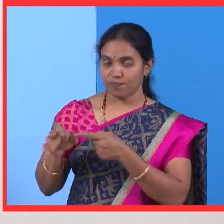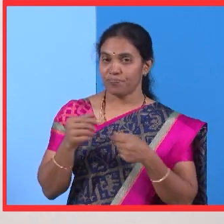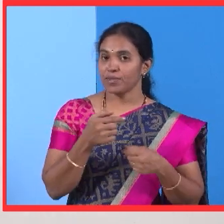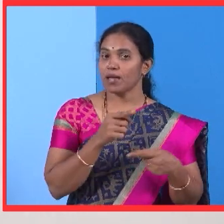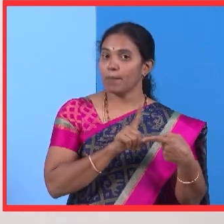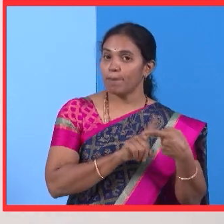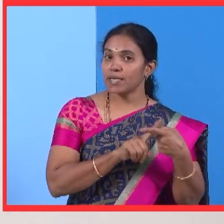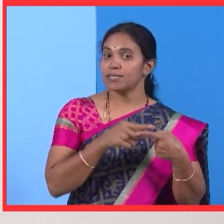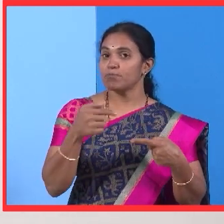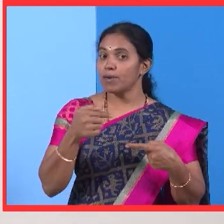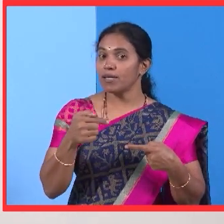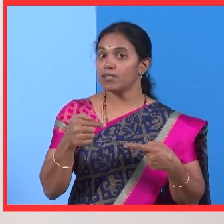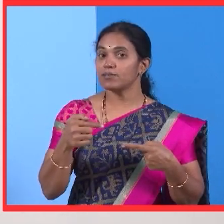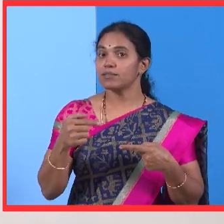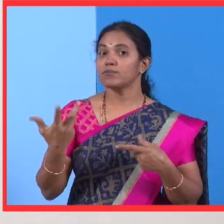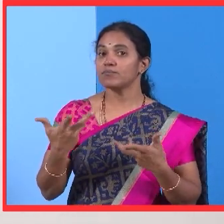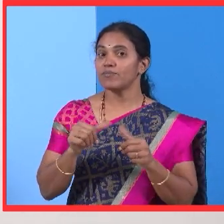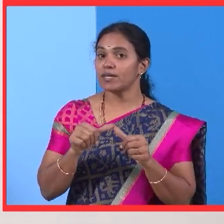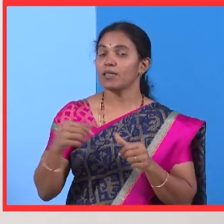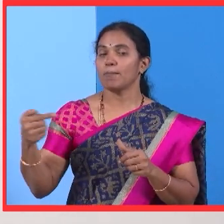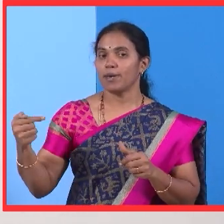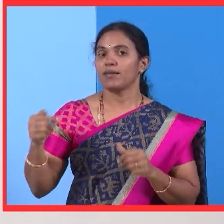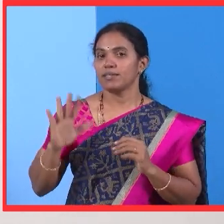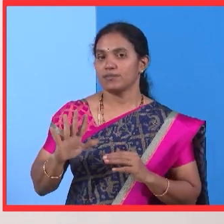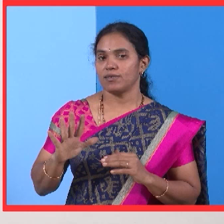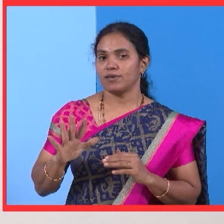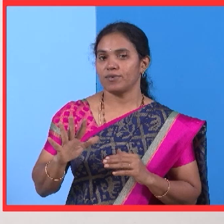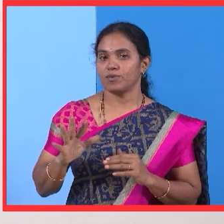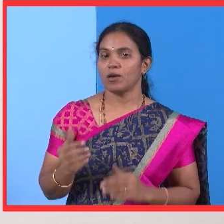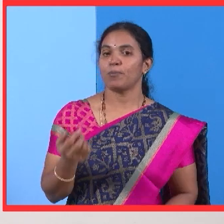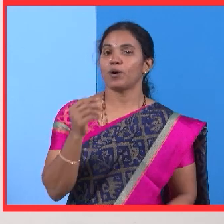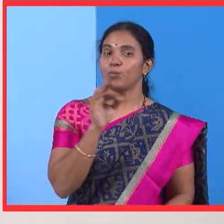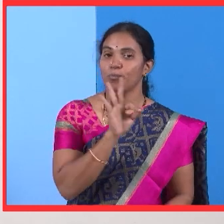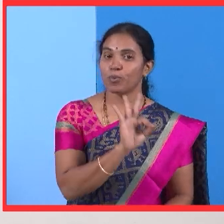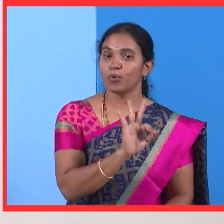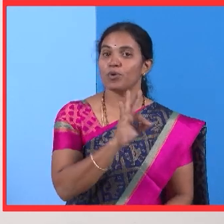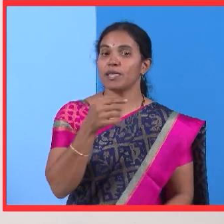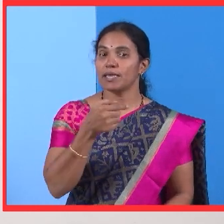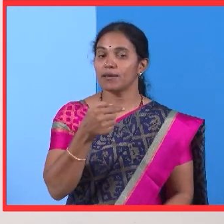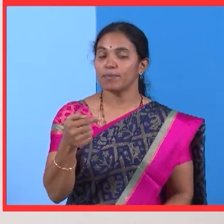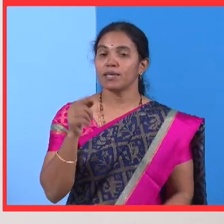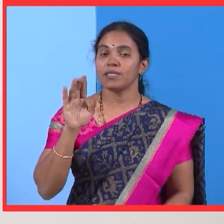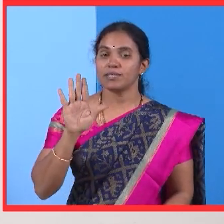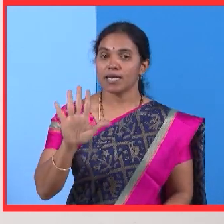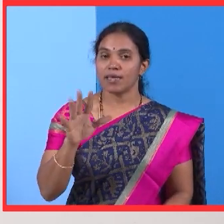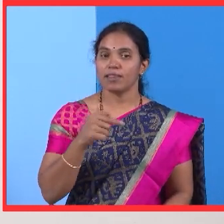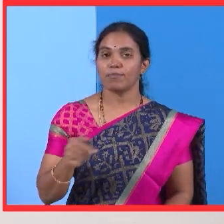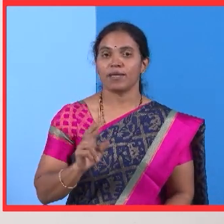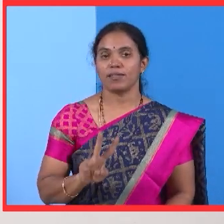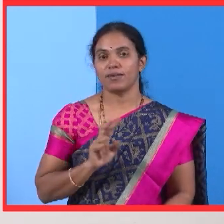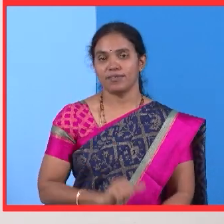ப்ளஸ் ஆஃப் மைனஸ் மைனஸ் மூணு மைனஸ் அஞ்சு பை ரெண்டு.